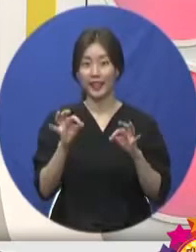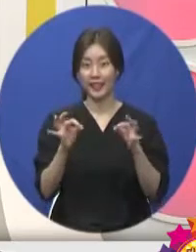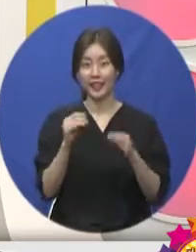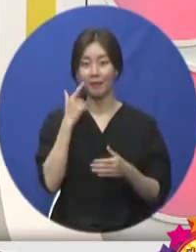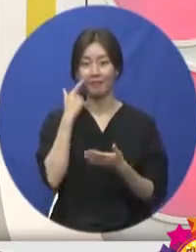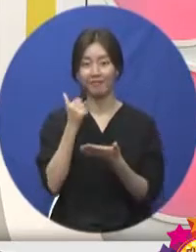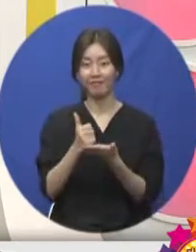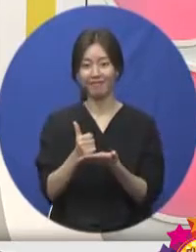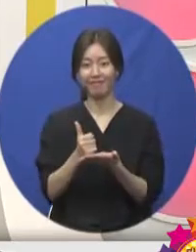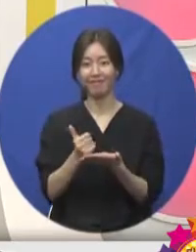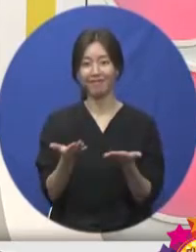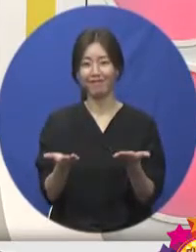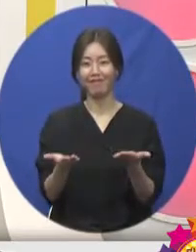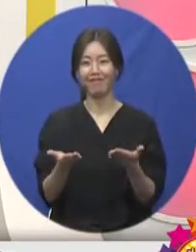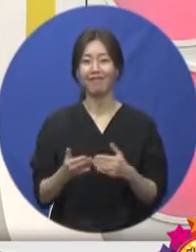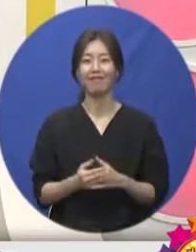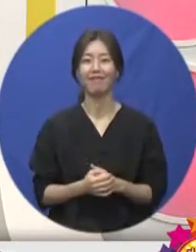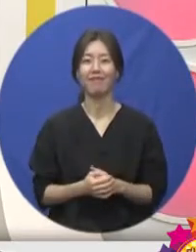노래 들어볼까요? 요!